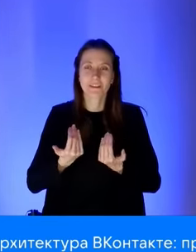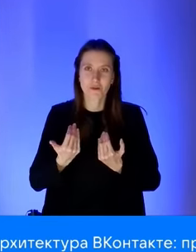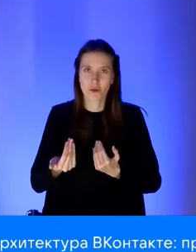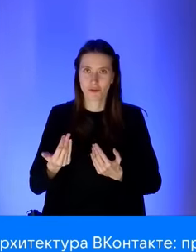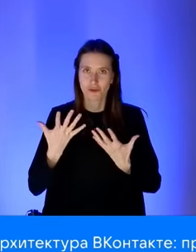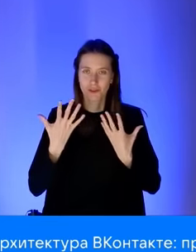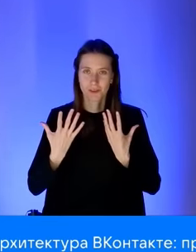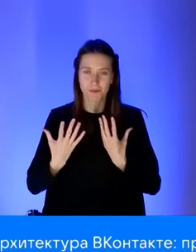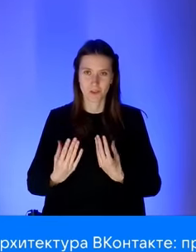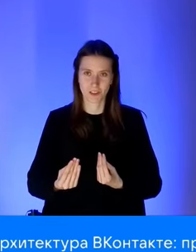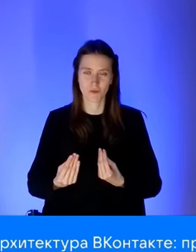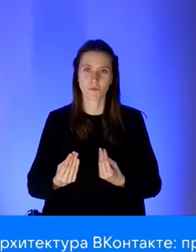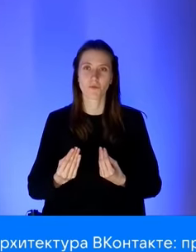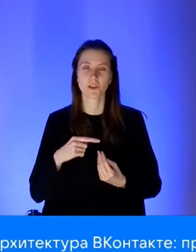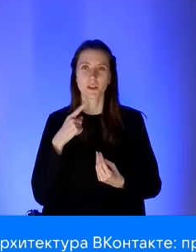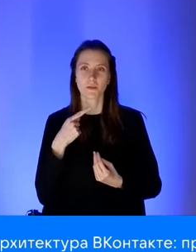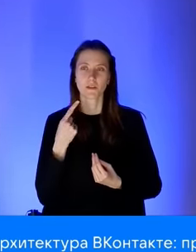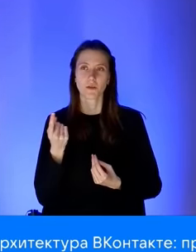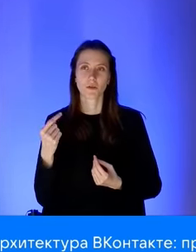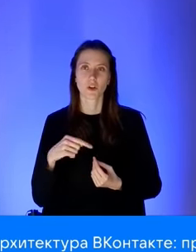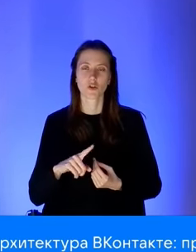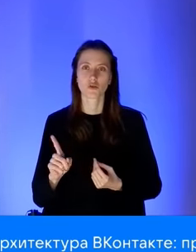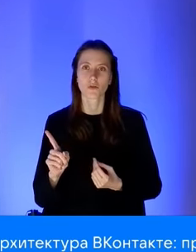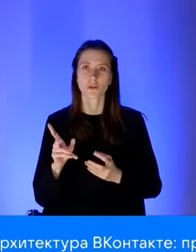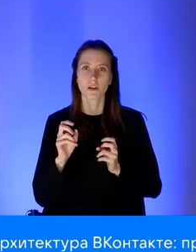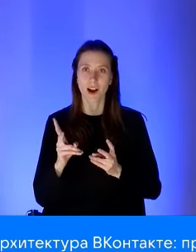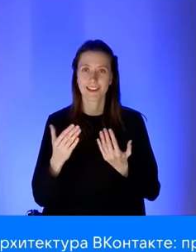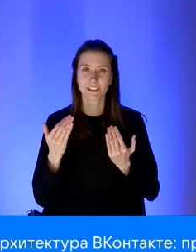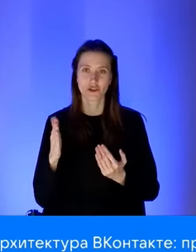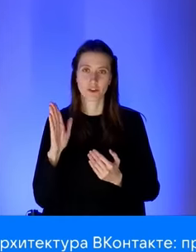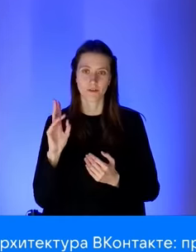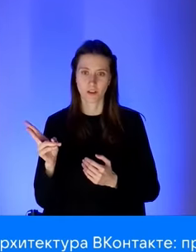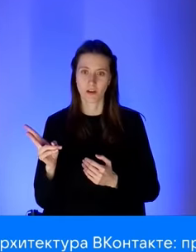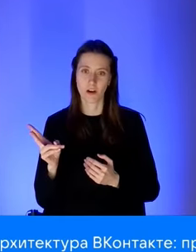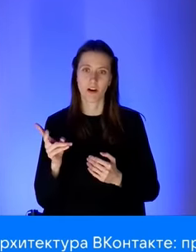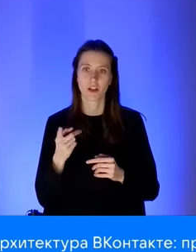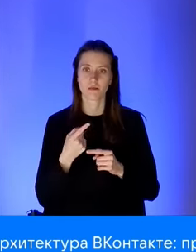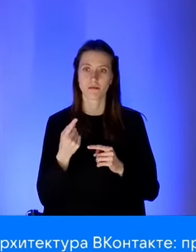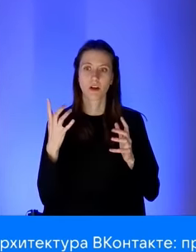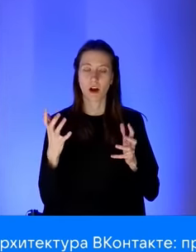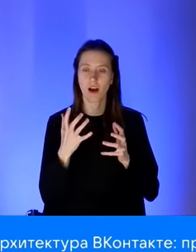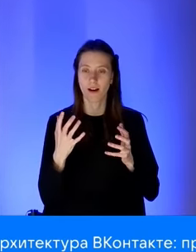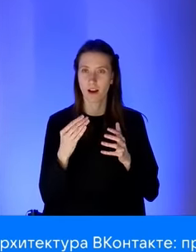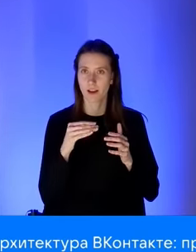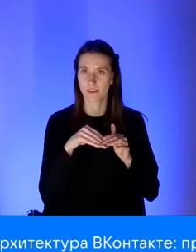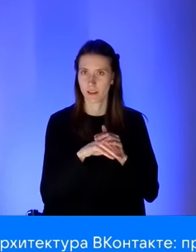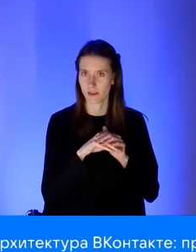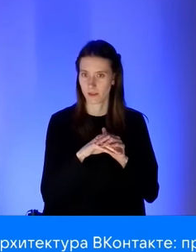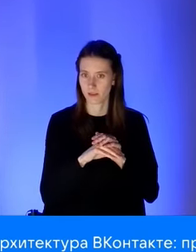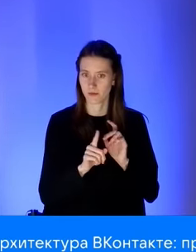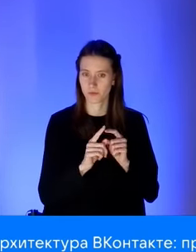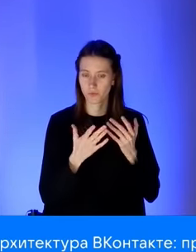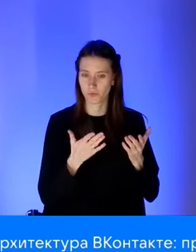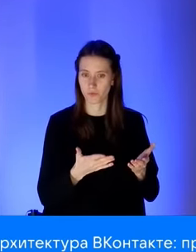реалиям и поговорим о том как выглядит сейчас слой хранения ну прежде всего